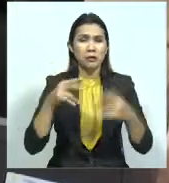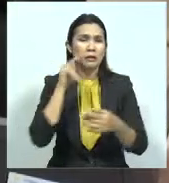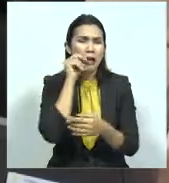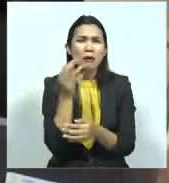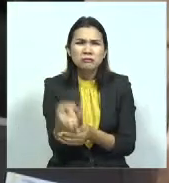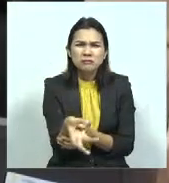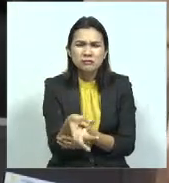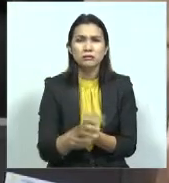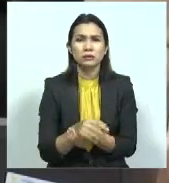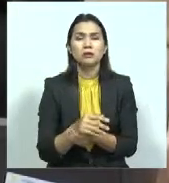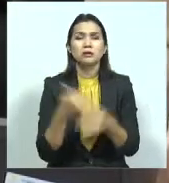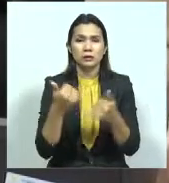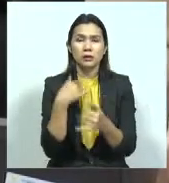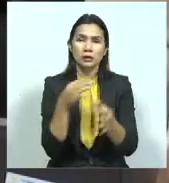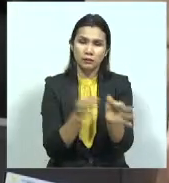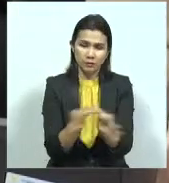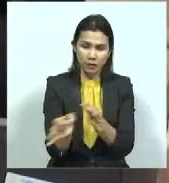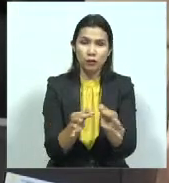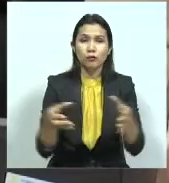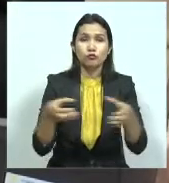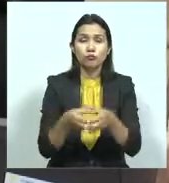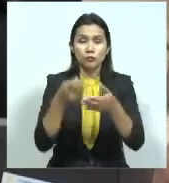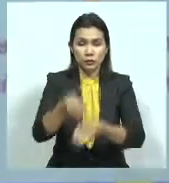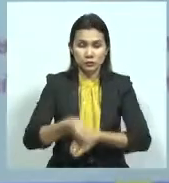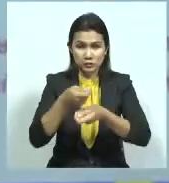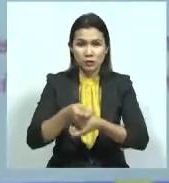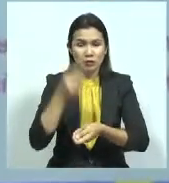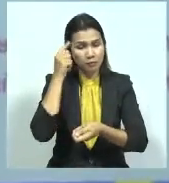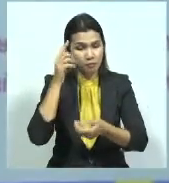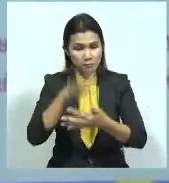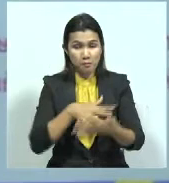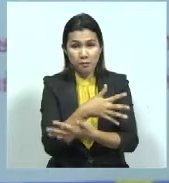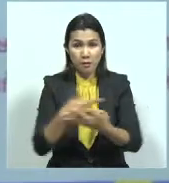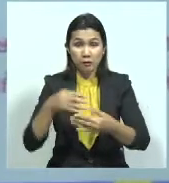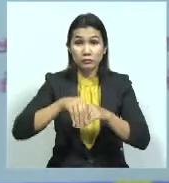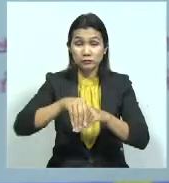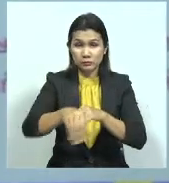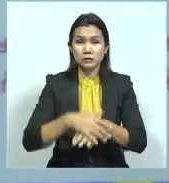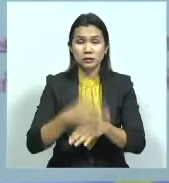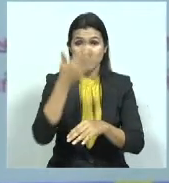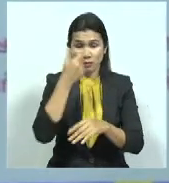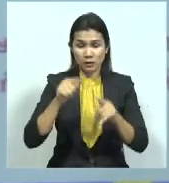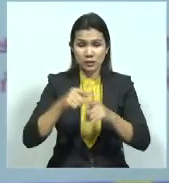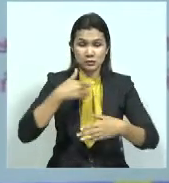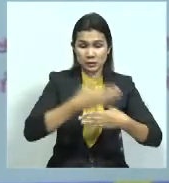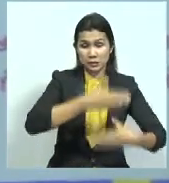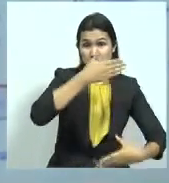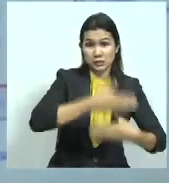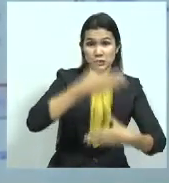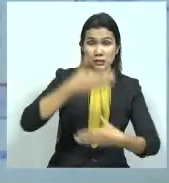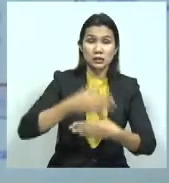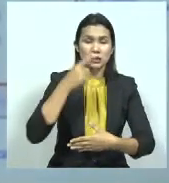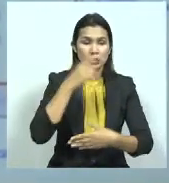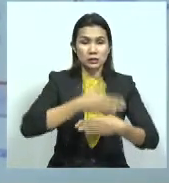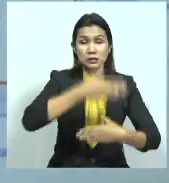น้อยโดยได้ทำความเข้าใจกับเกษตรกรเพื่อวางแผนการเพาะปลูกเนื่องจากว่าสถานการณ์น้ำใน4เขื่อนหลักคือเขื่อน